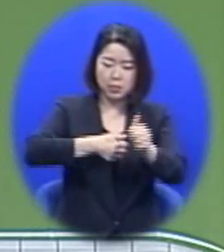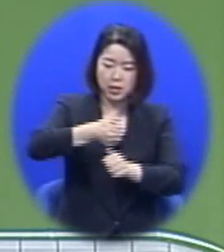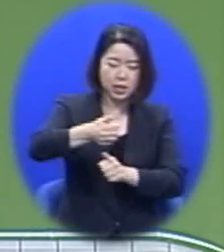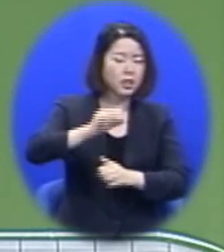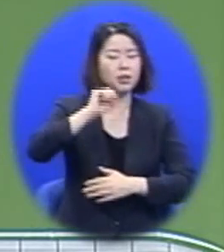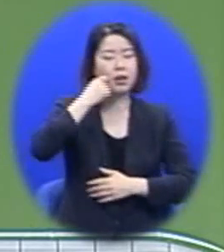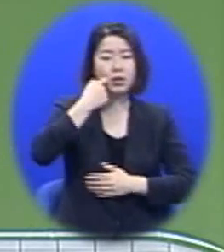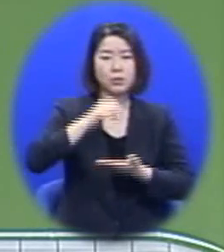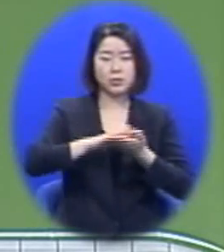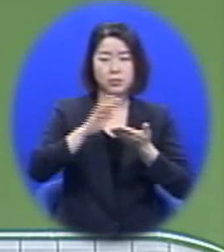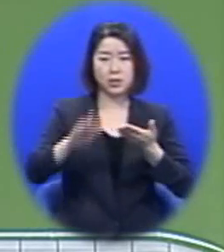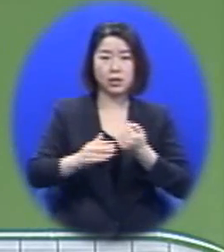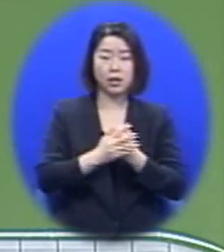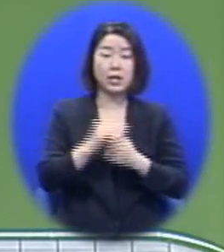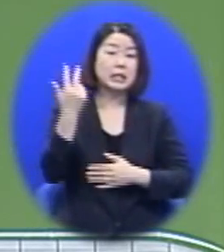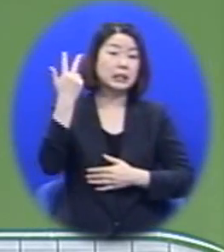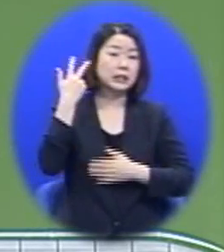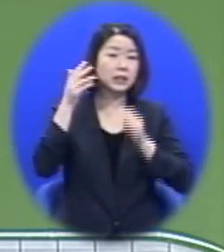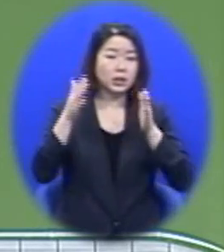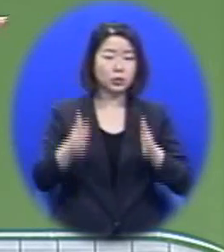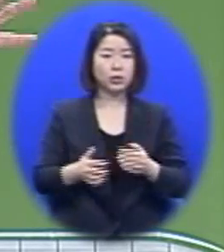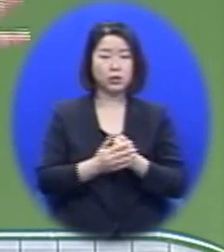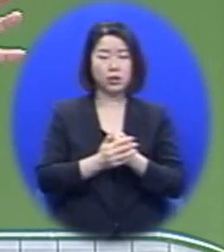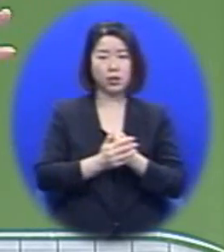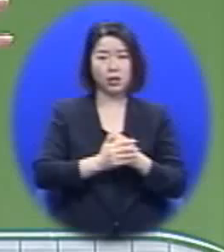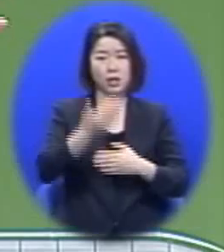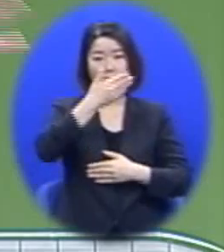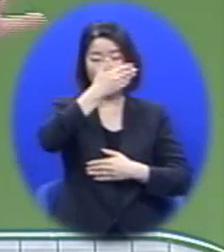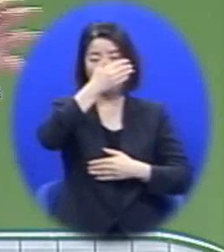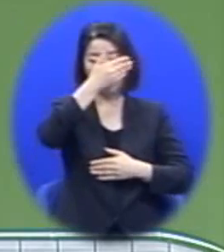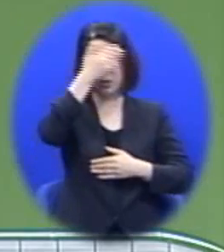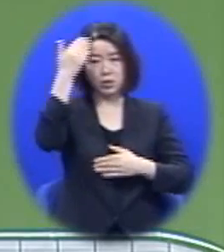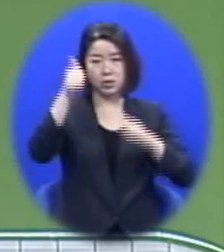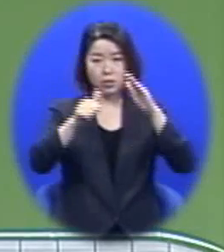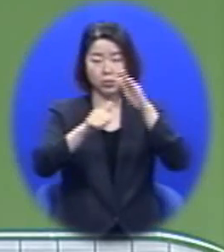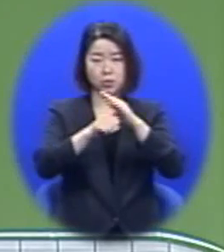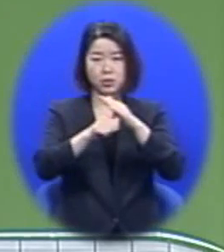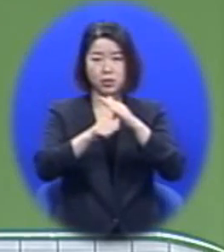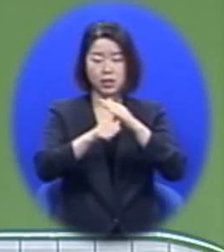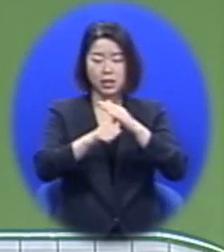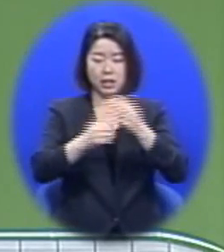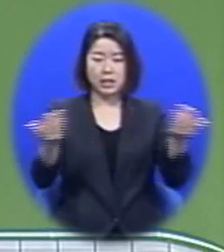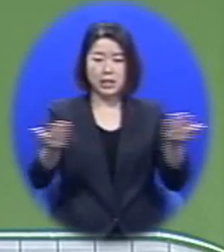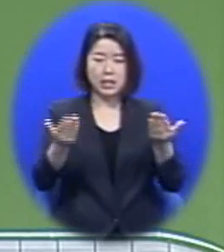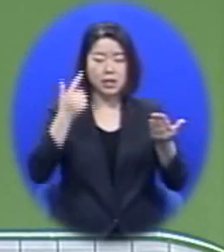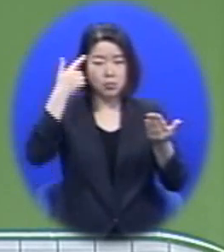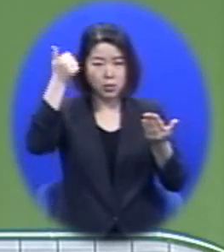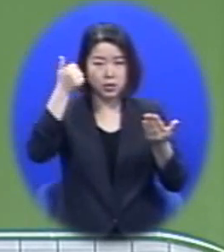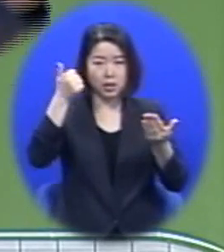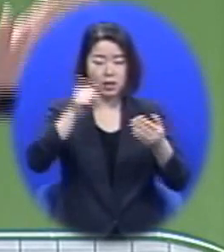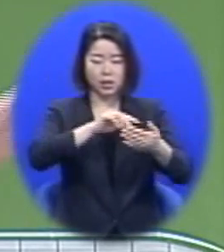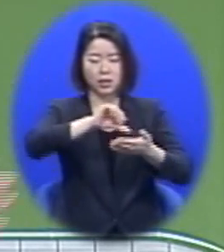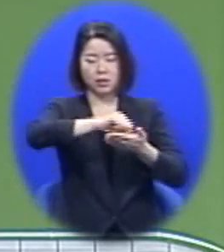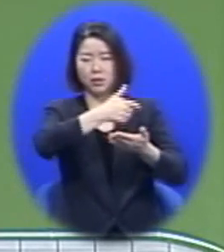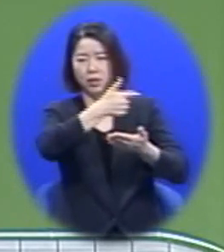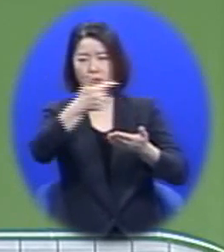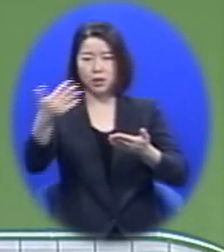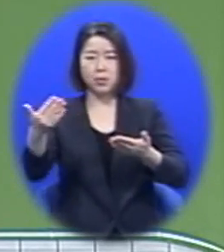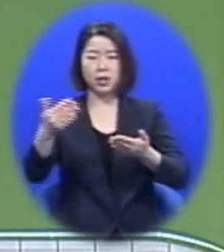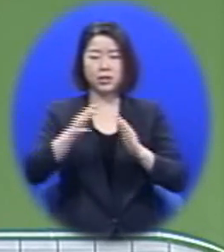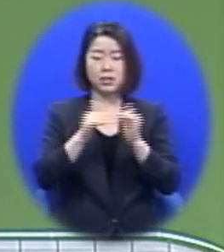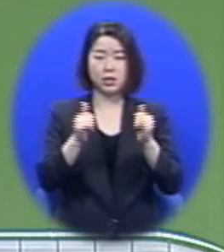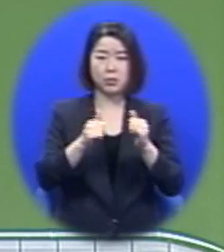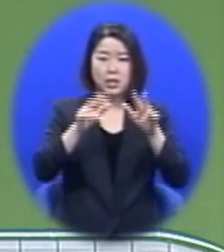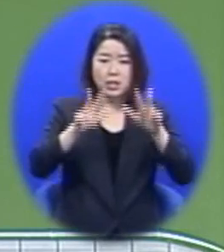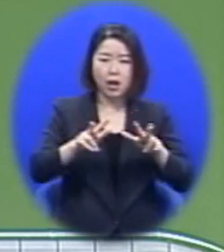없어요. 지난 주간에도 청소년 사역자로 대단히 유명한 분입니다. 엄청난 집회도 지금